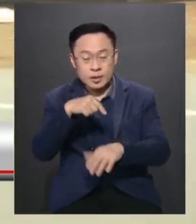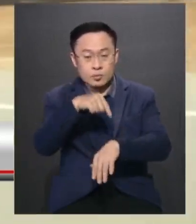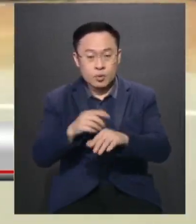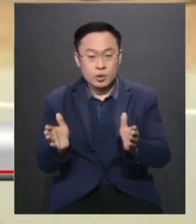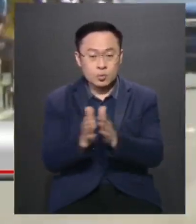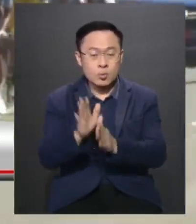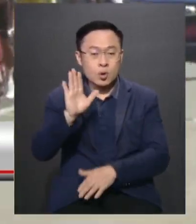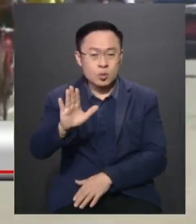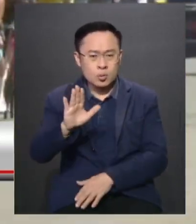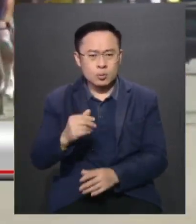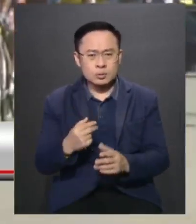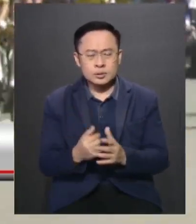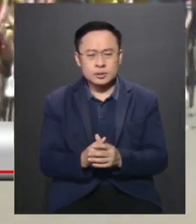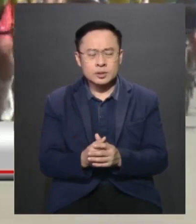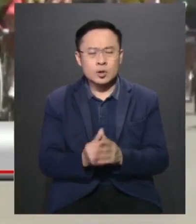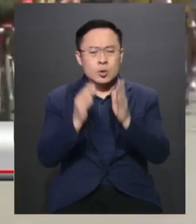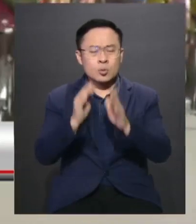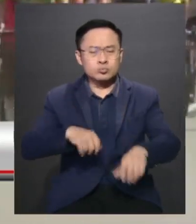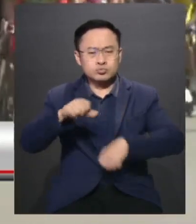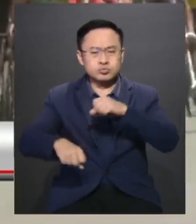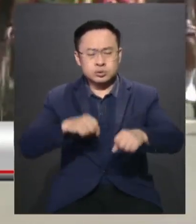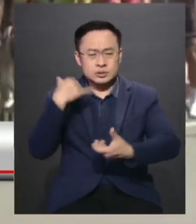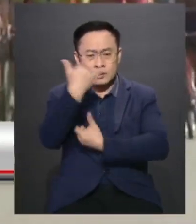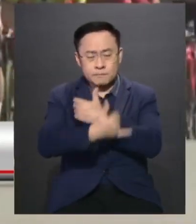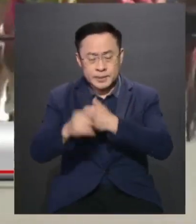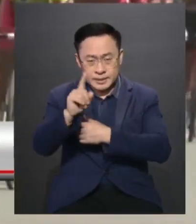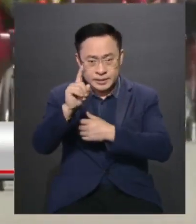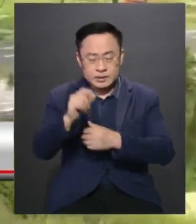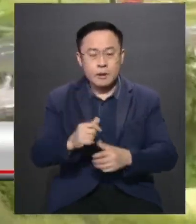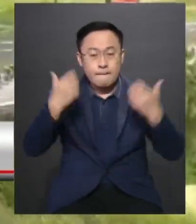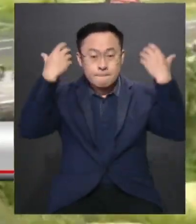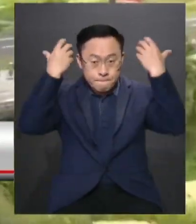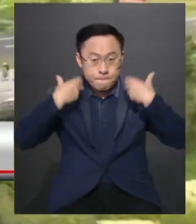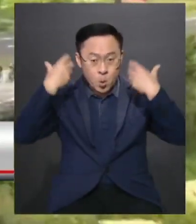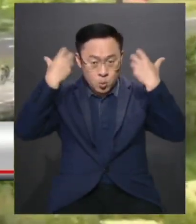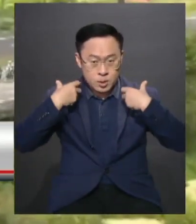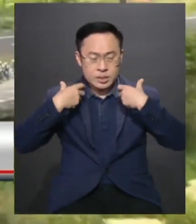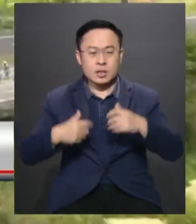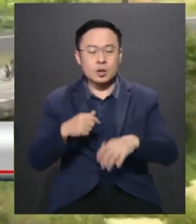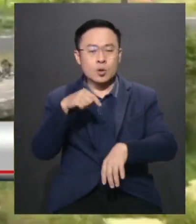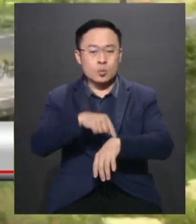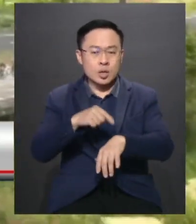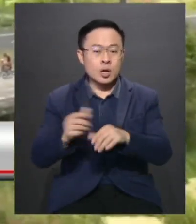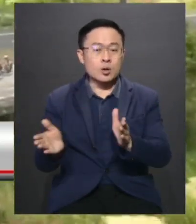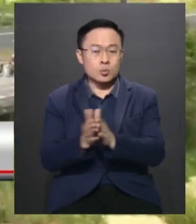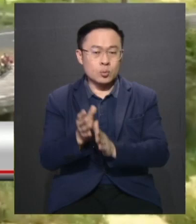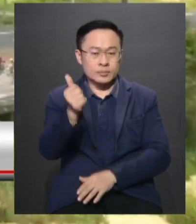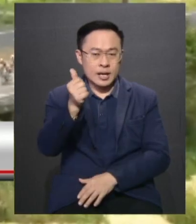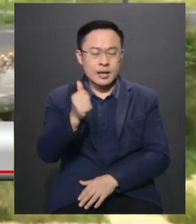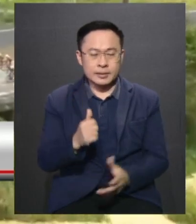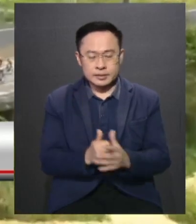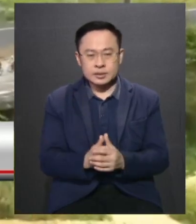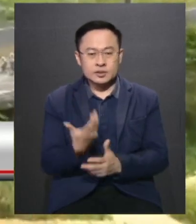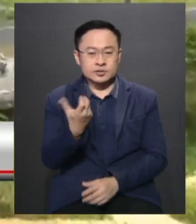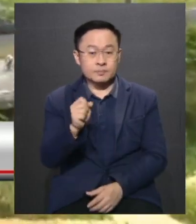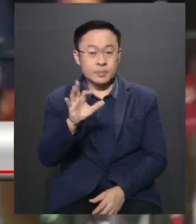นของบัตไซคารเทชชบาย่านะคะนักปั่นของมองโกเลียค่ะจากทีมรู้ใจออนไลน์อินชัวรันนี่แหละทำเวลา